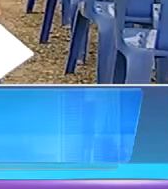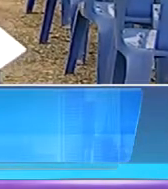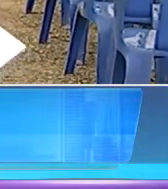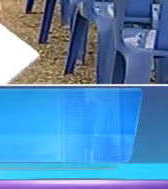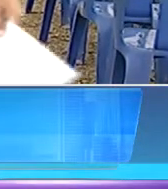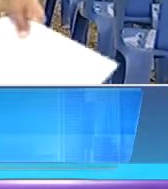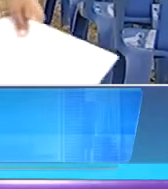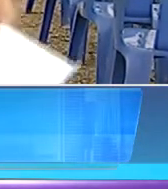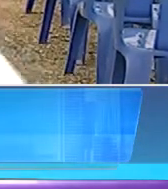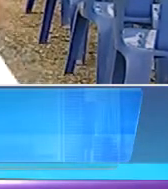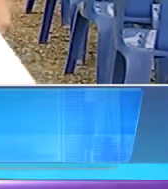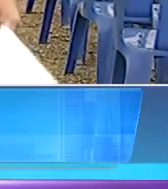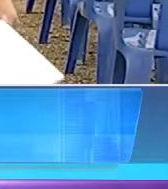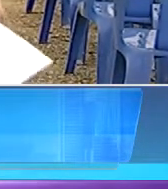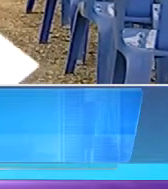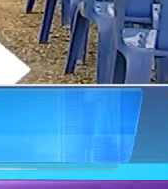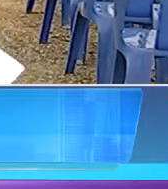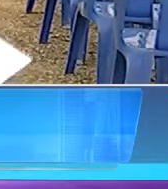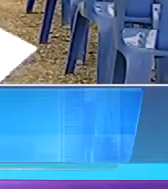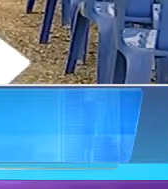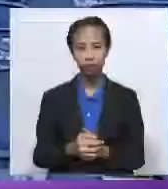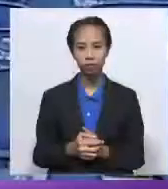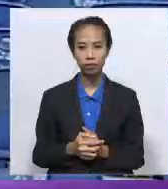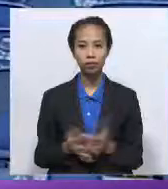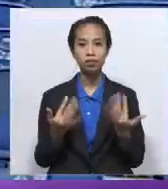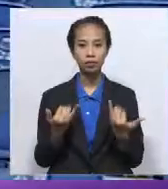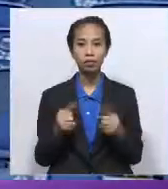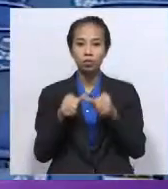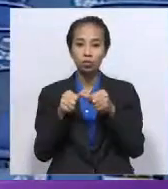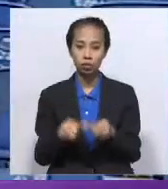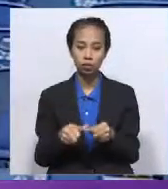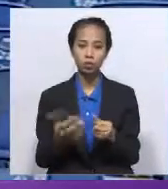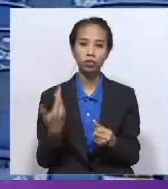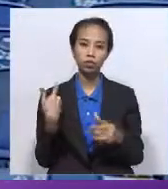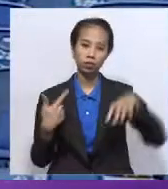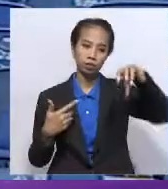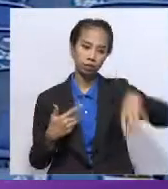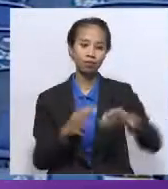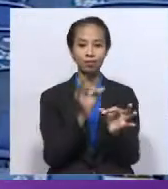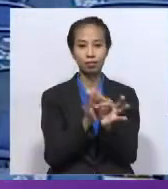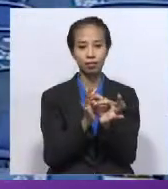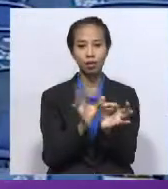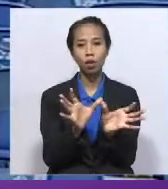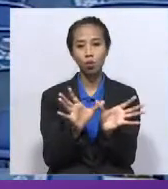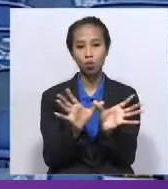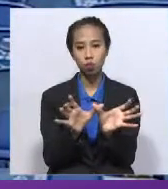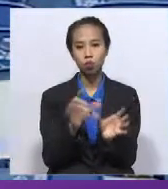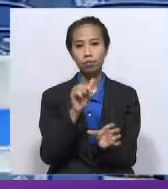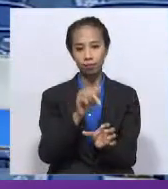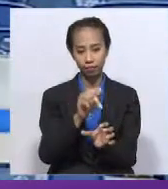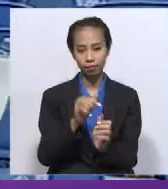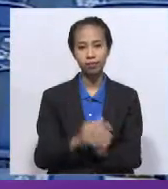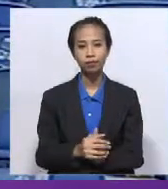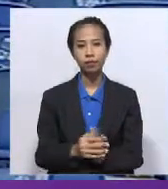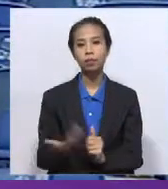ค่ะ ขอบคุณค่ะคุณโสรดาค่ะคุณผู้ชมคะตอนนี้ดิฉันอยู่ที่ธนาคารปูม้าแพปาชุมชนแหลมผัก